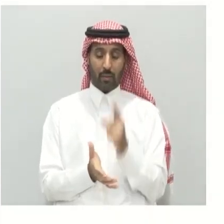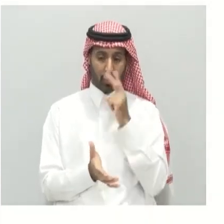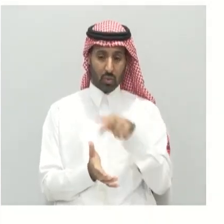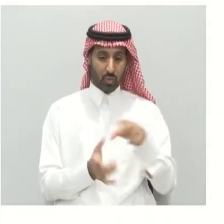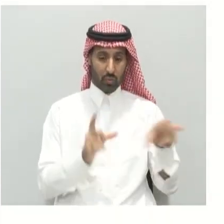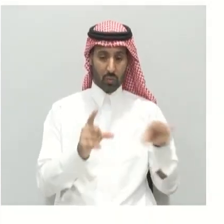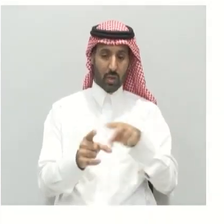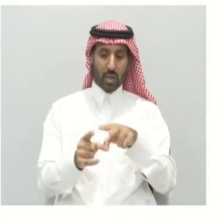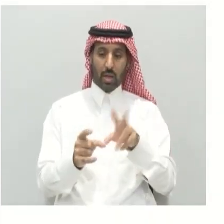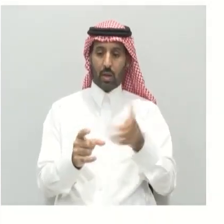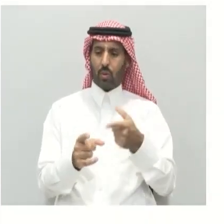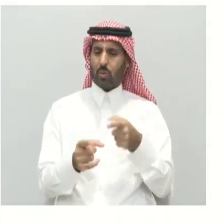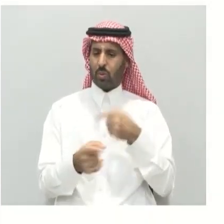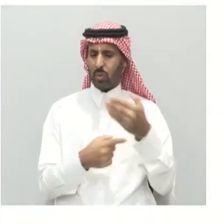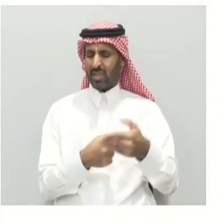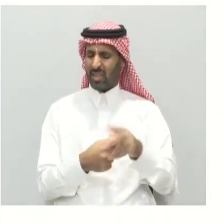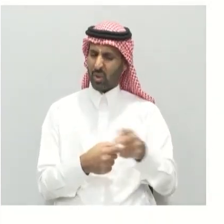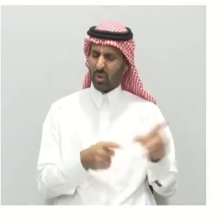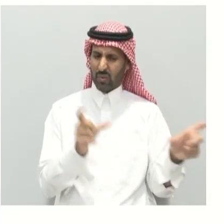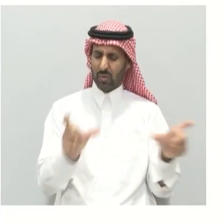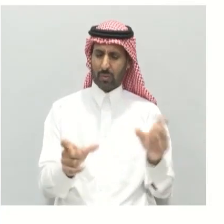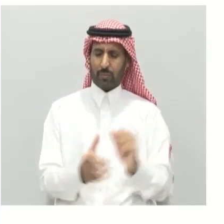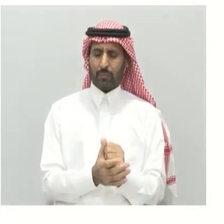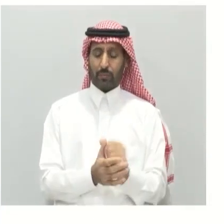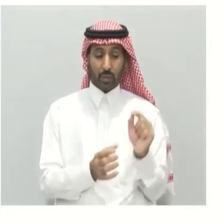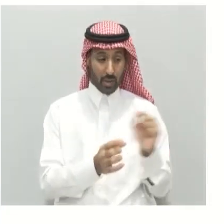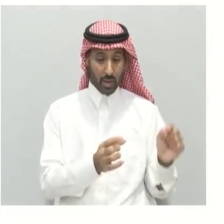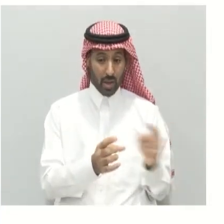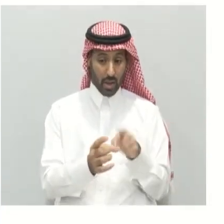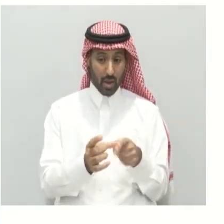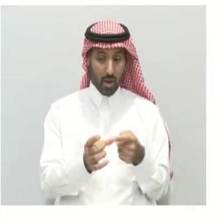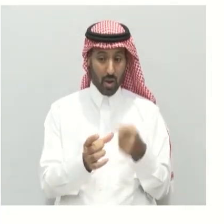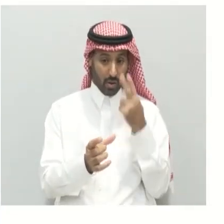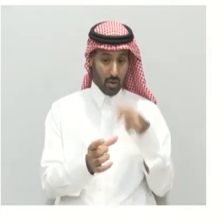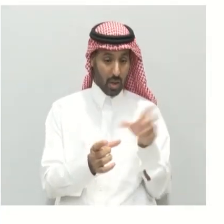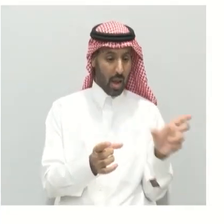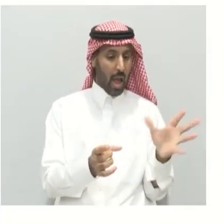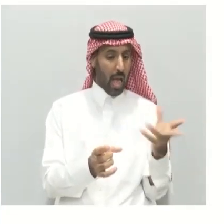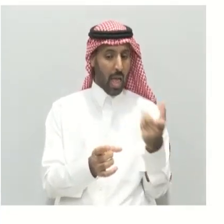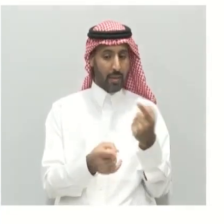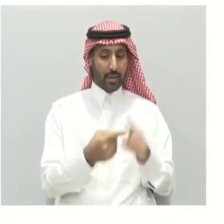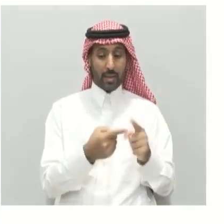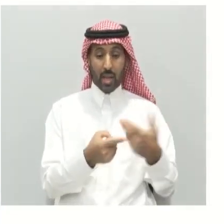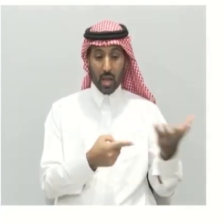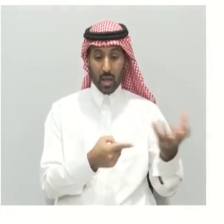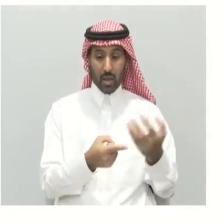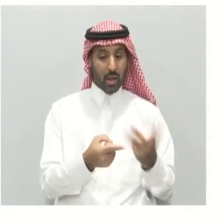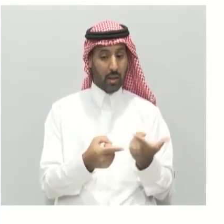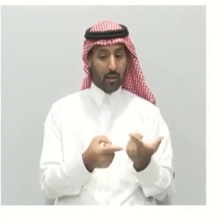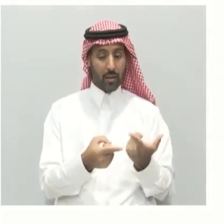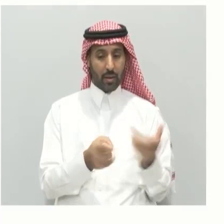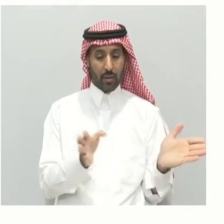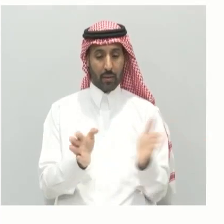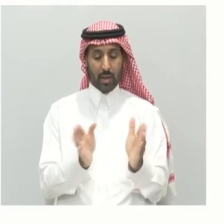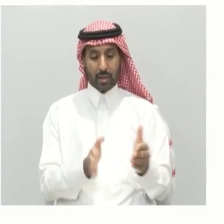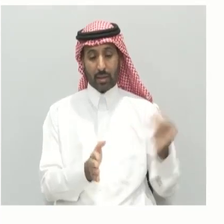نشوف ما الذي حدث على هذه الذرات اولا نحدد اعداد التاكسد لجميع الذرات انا